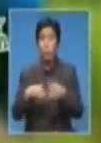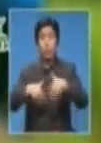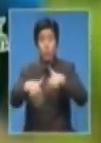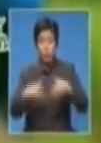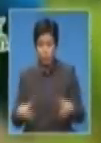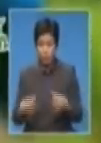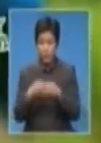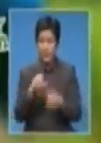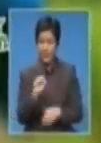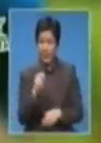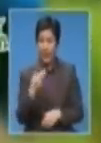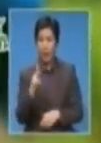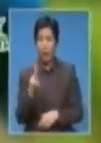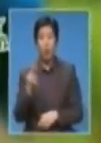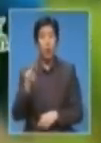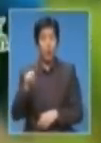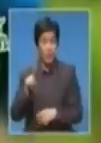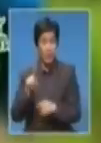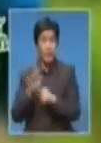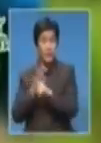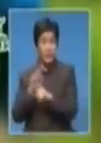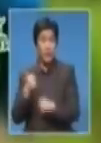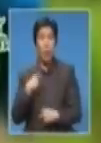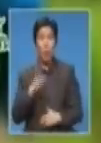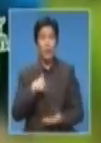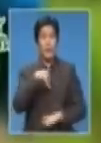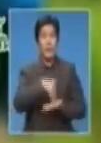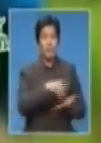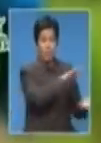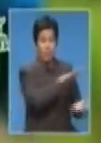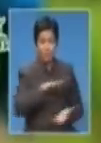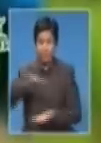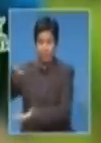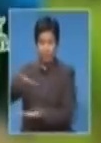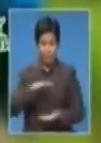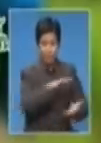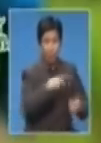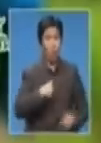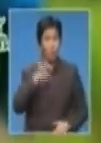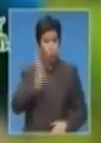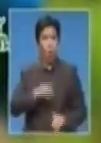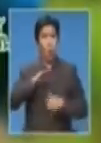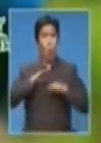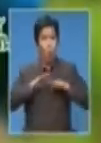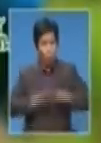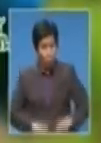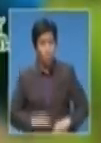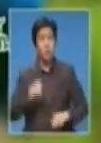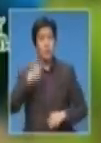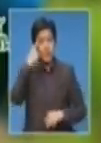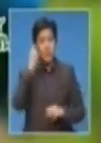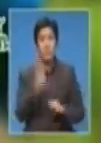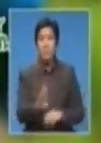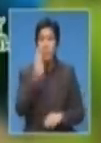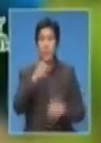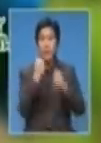ในพื้นที่นั้นเราต้องลดการพึ่งพาพ่อค้าคนกลางนะครับหรือบริษัทต่างๆที่ผลิตออกมาในเรื่อง